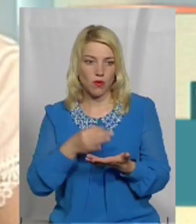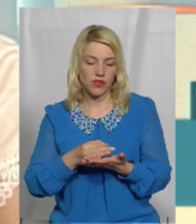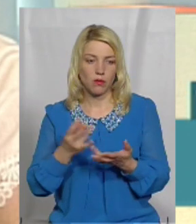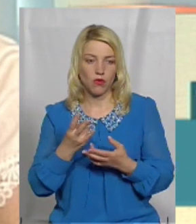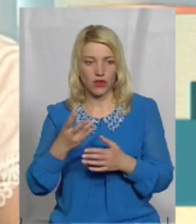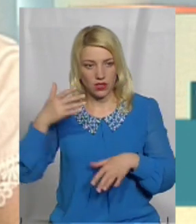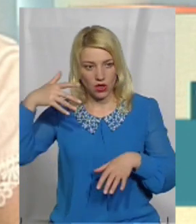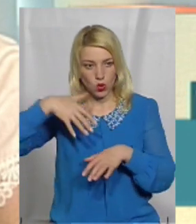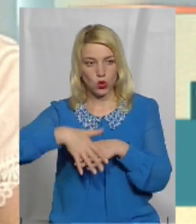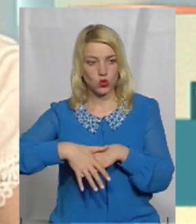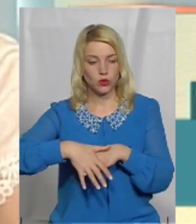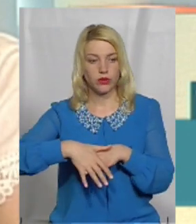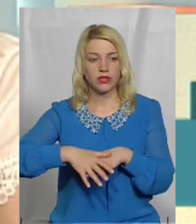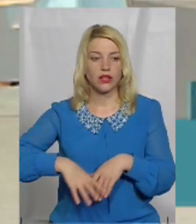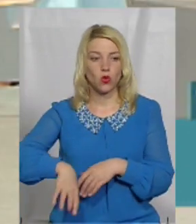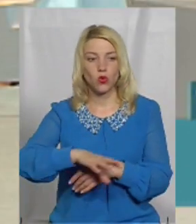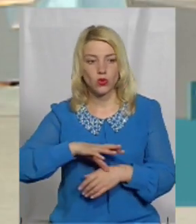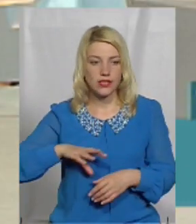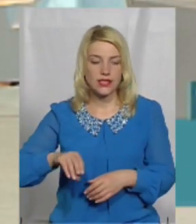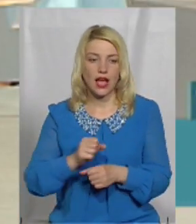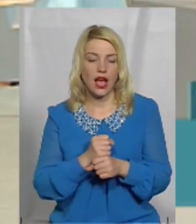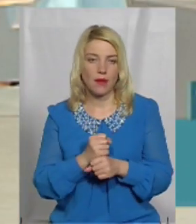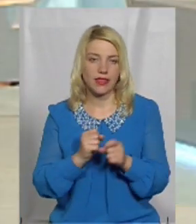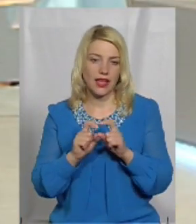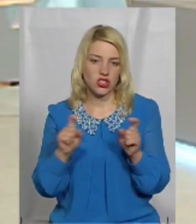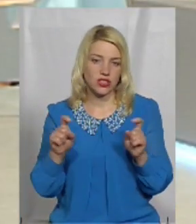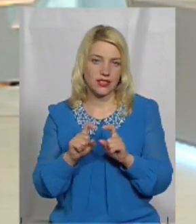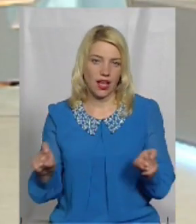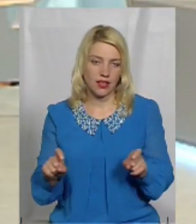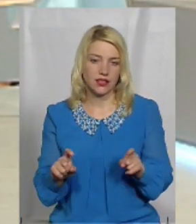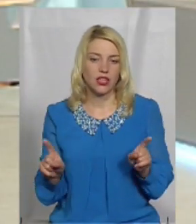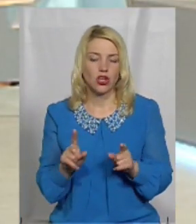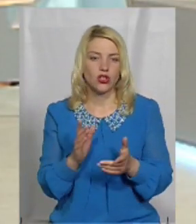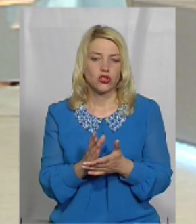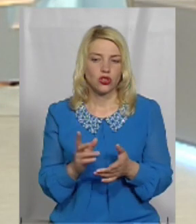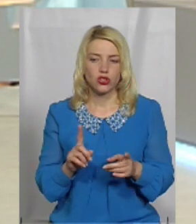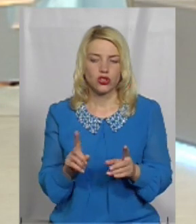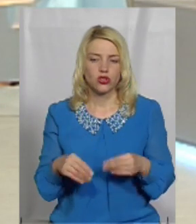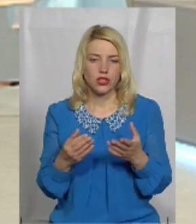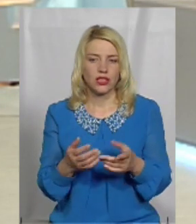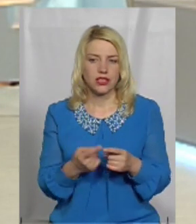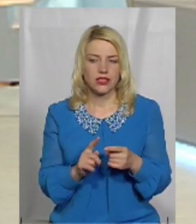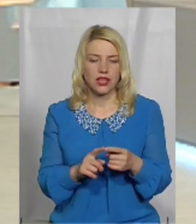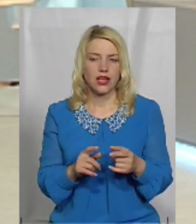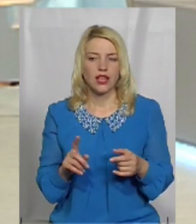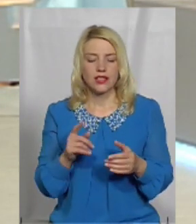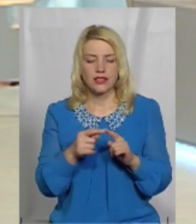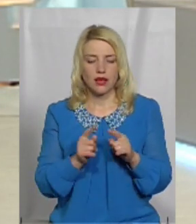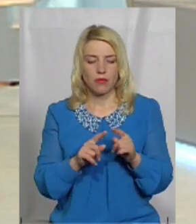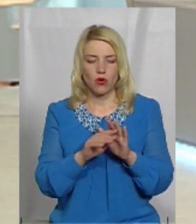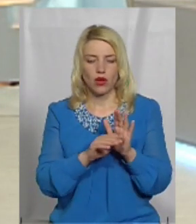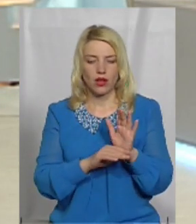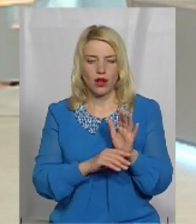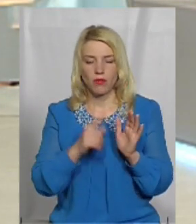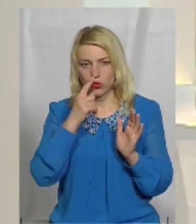повинні розуміти всі аптечні заклади. А що дається для аптек? Ця програма «Доступні ліки», до програма